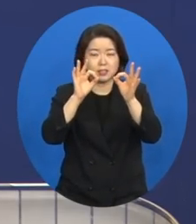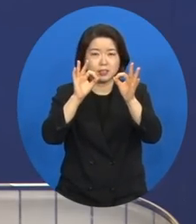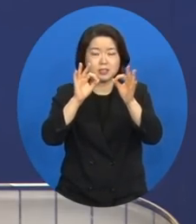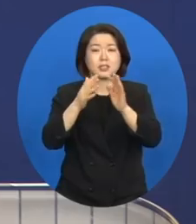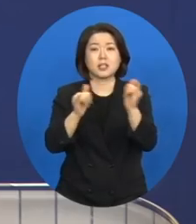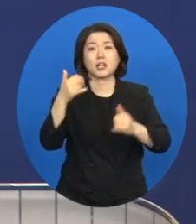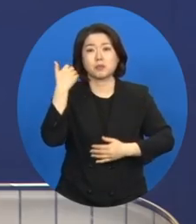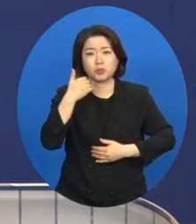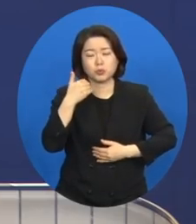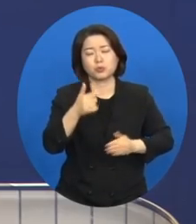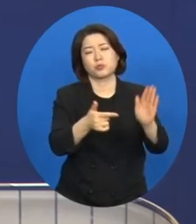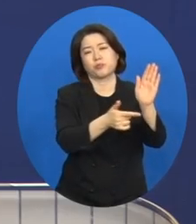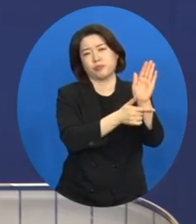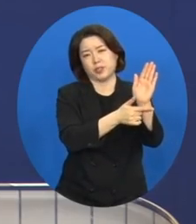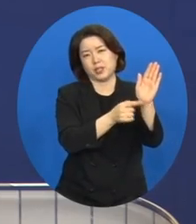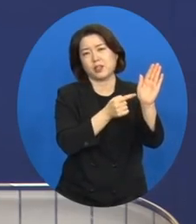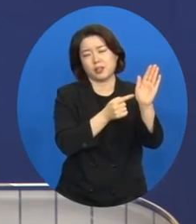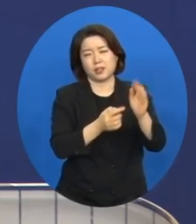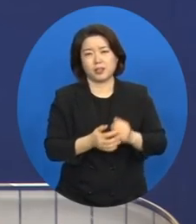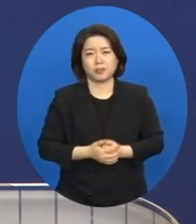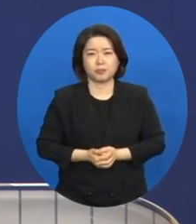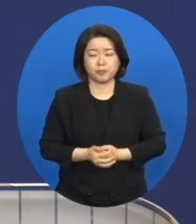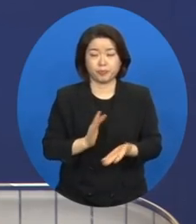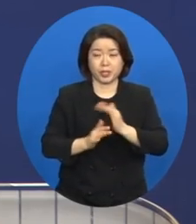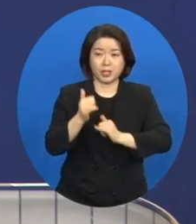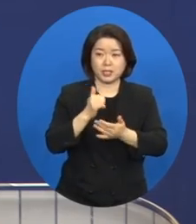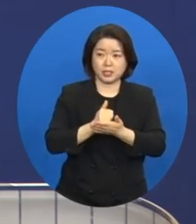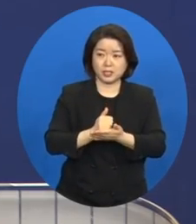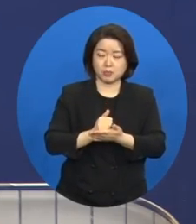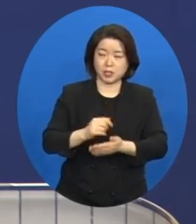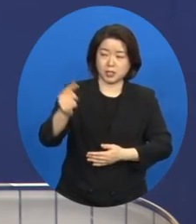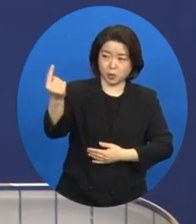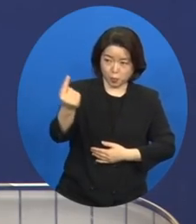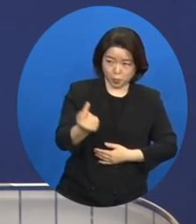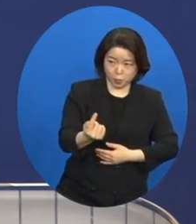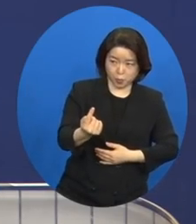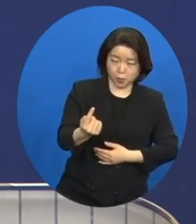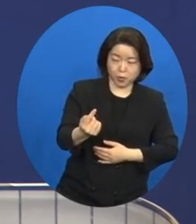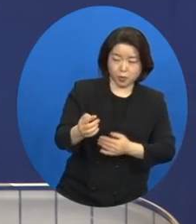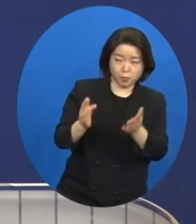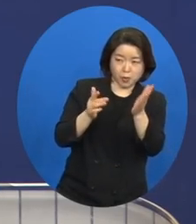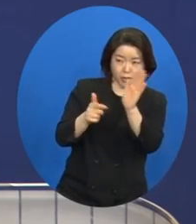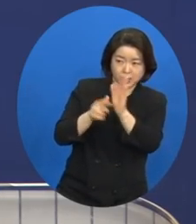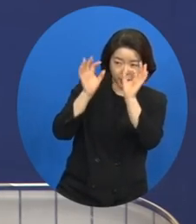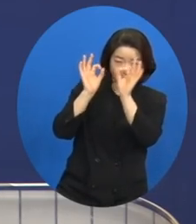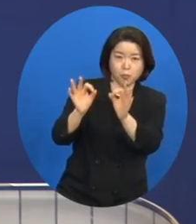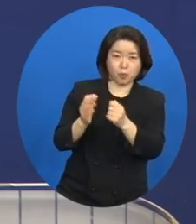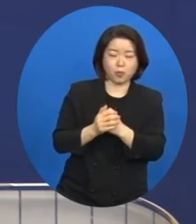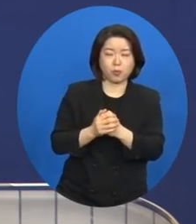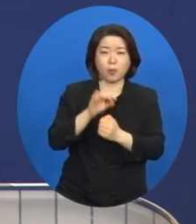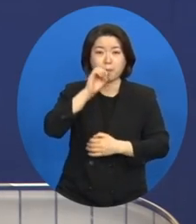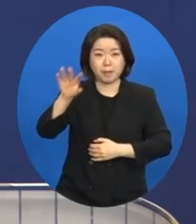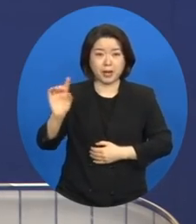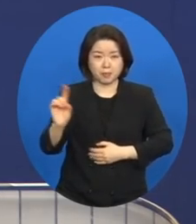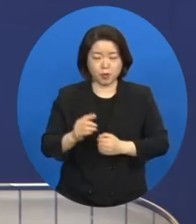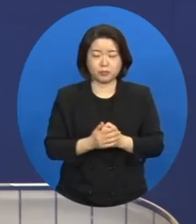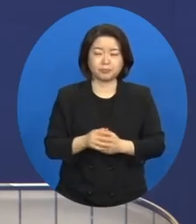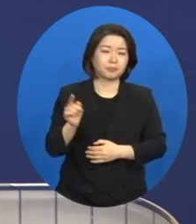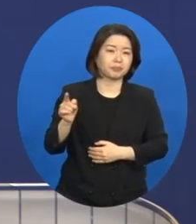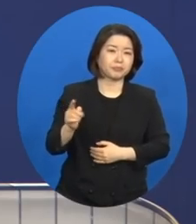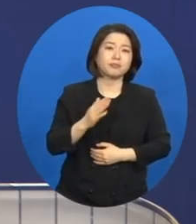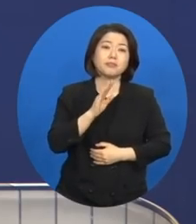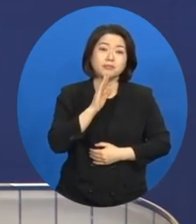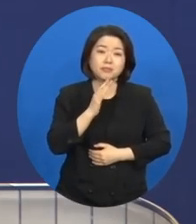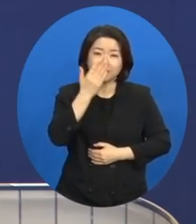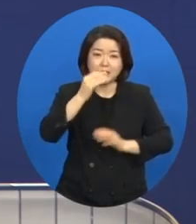나다나엘입니다. 예수님께서 자신에게 다가오는 나다나엘을 보시고 이렇게 말씀을 하셨어요. 47절에 여기 참 이스라엘 사람이 있다.